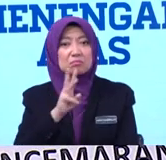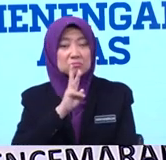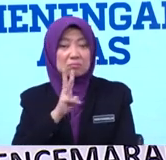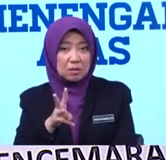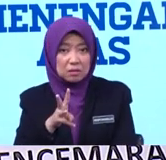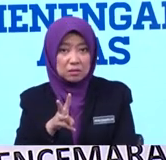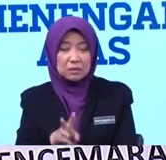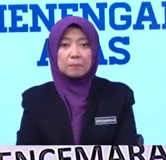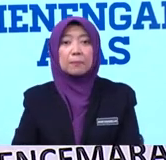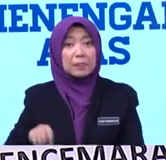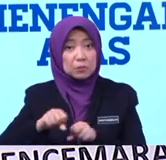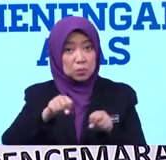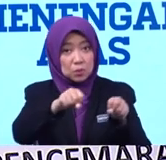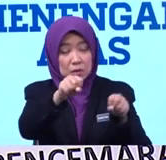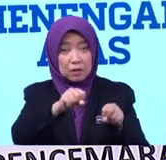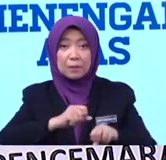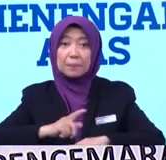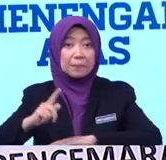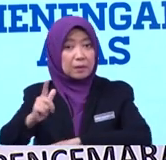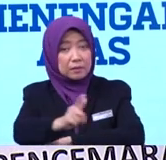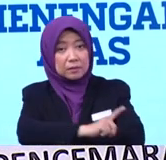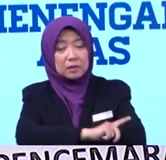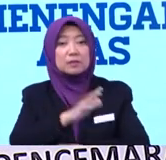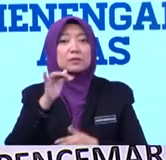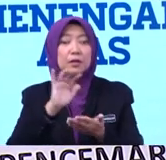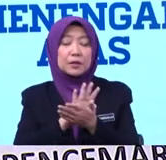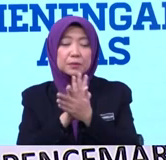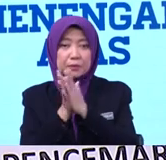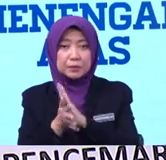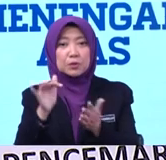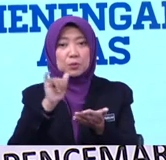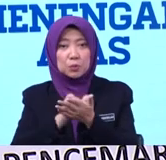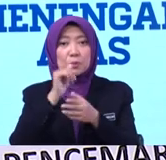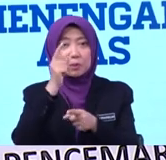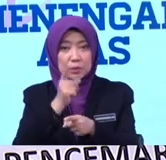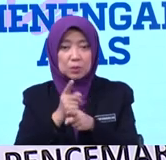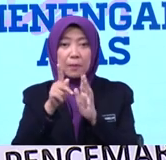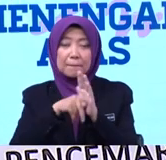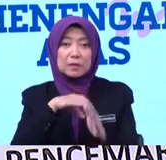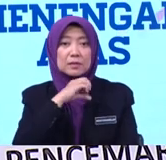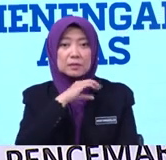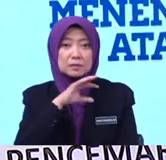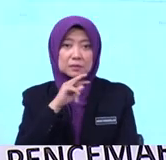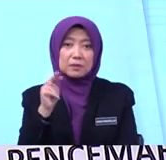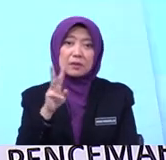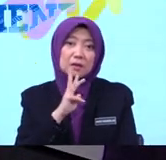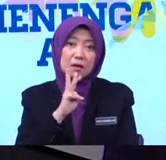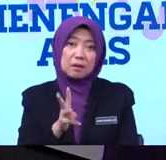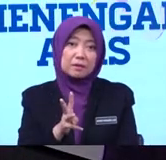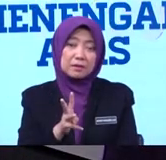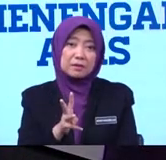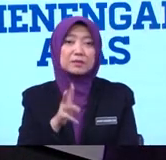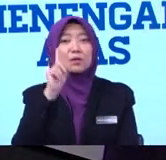contohnya dekat sungai dekat pantai jadi itu tepat jawabannya pencemaran air mencapai satu bintang